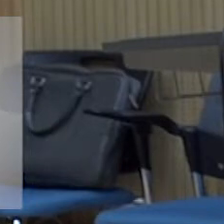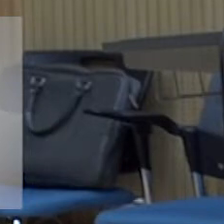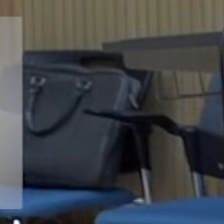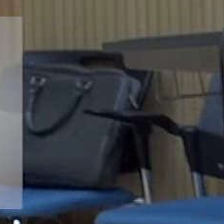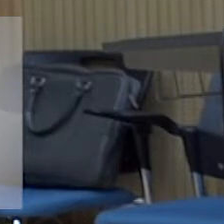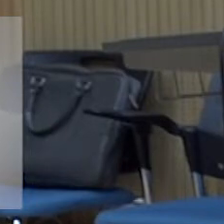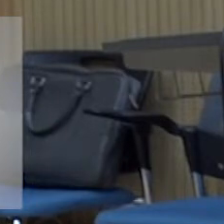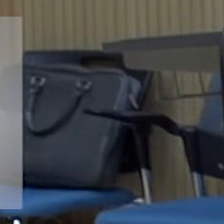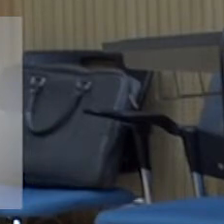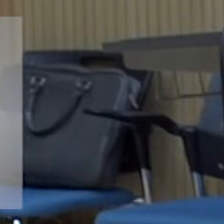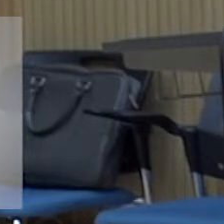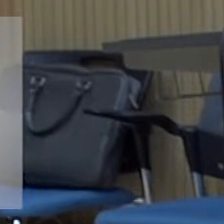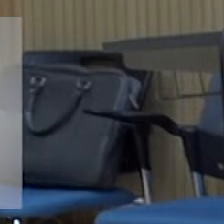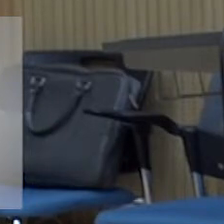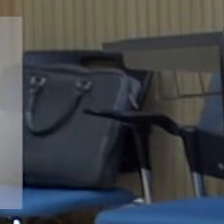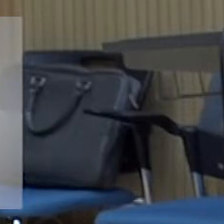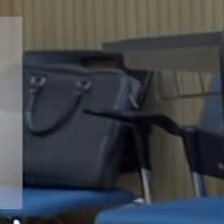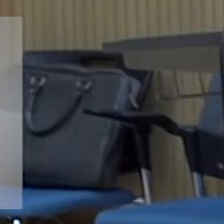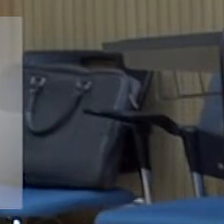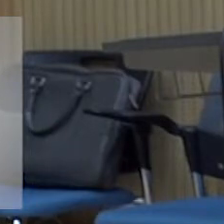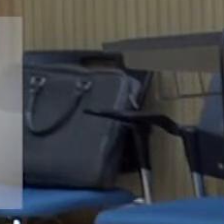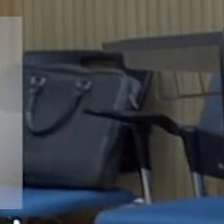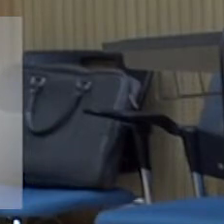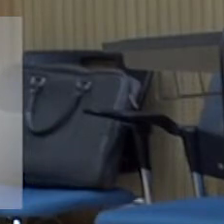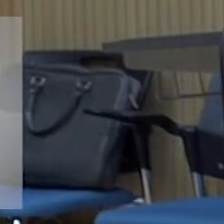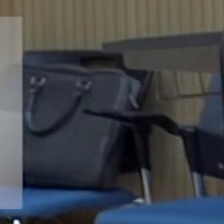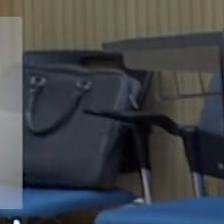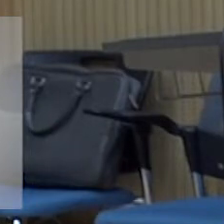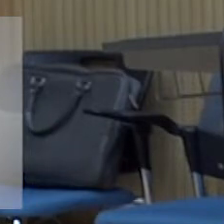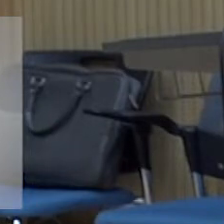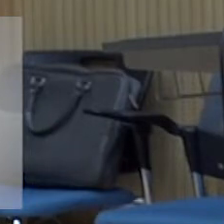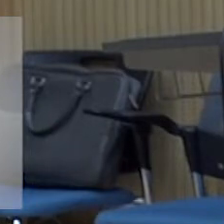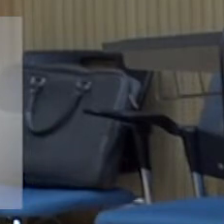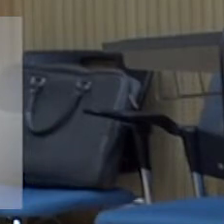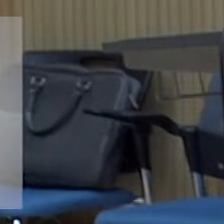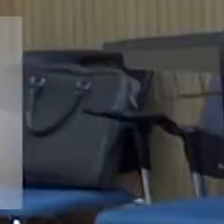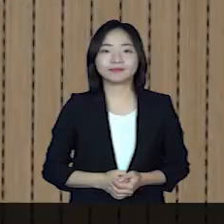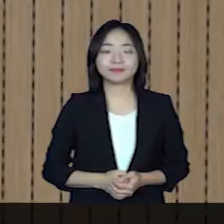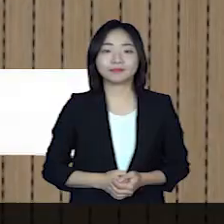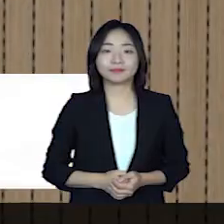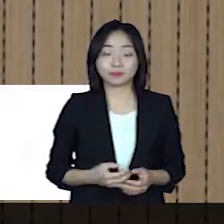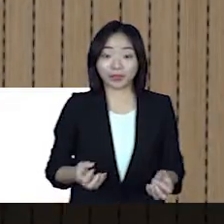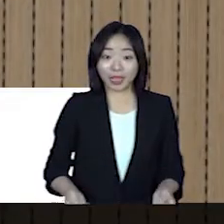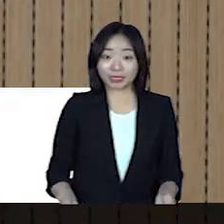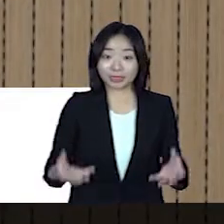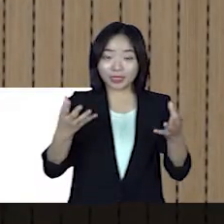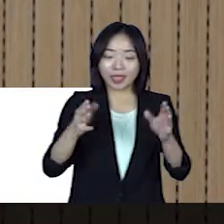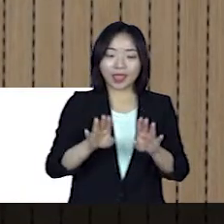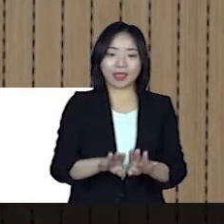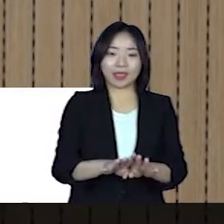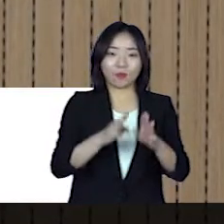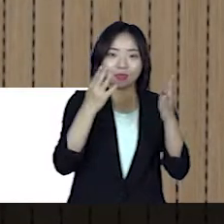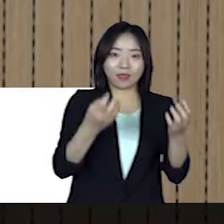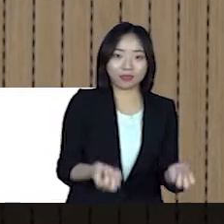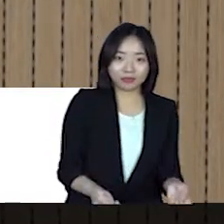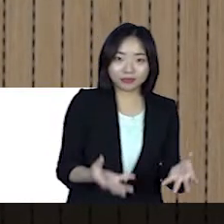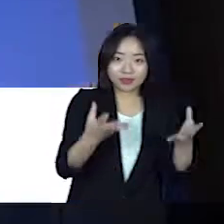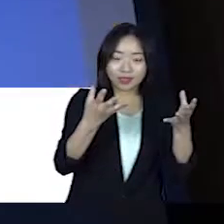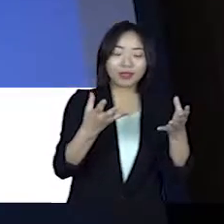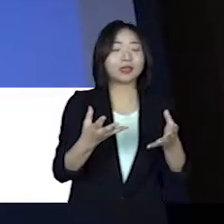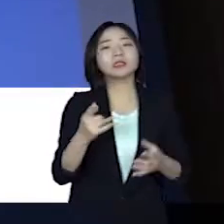테니까요. 오늘 강의를 통해서 우리 모두가 건강을 잘 찾기를 바라겠습니다. 행사는 개회식을